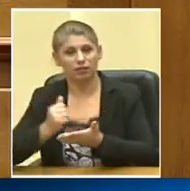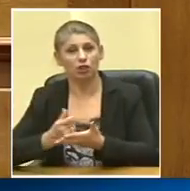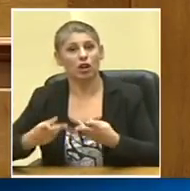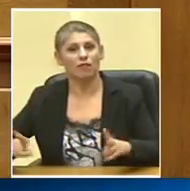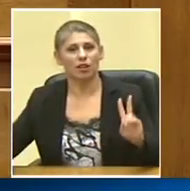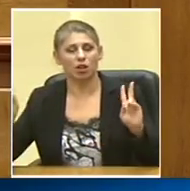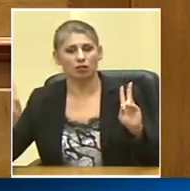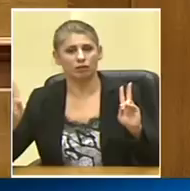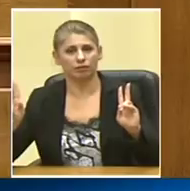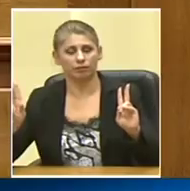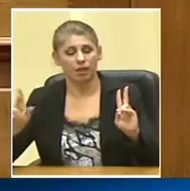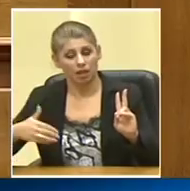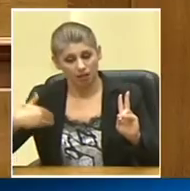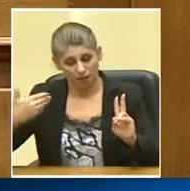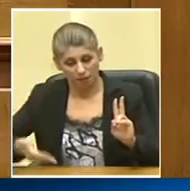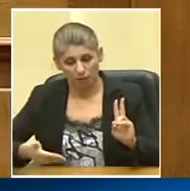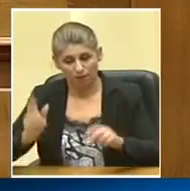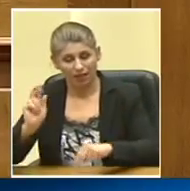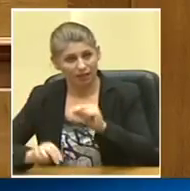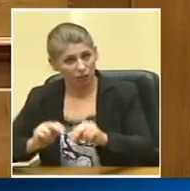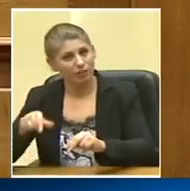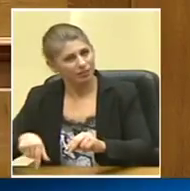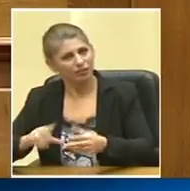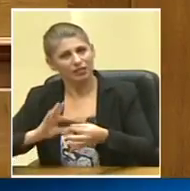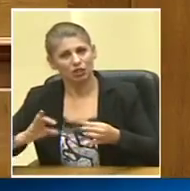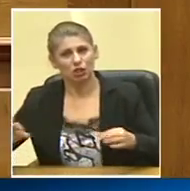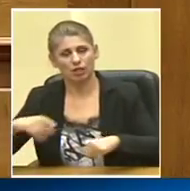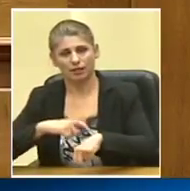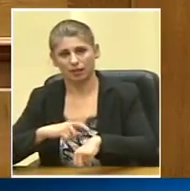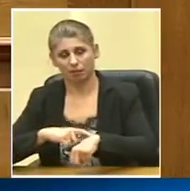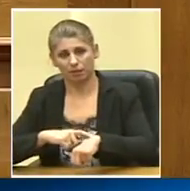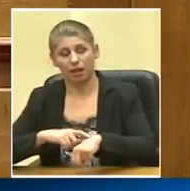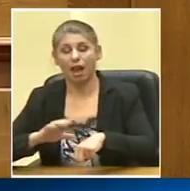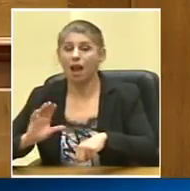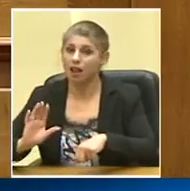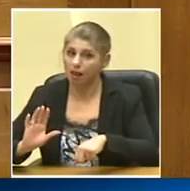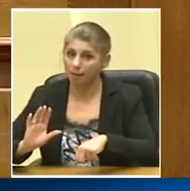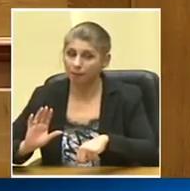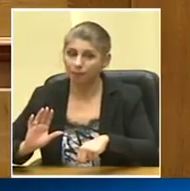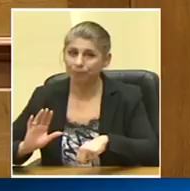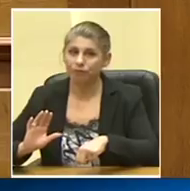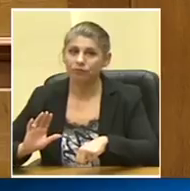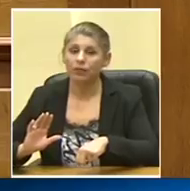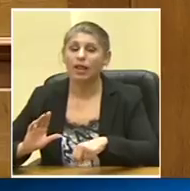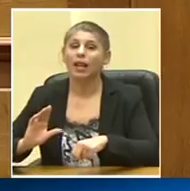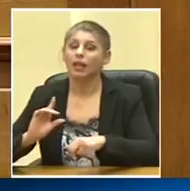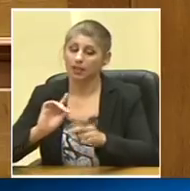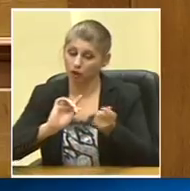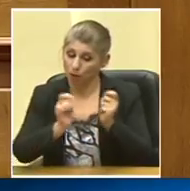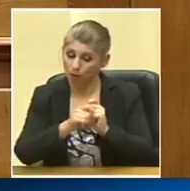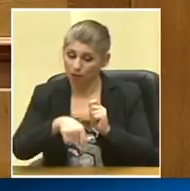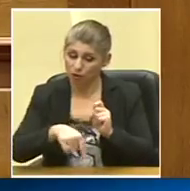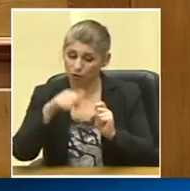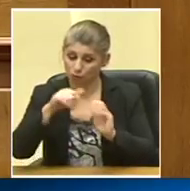ελευθεριών? Οι επόμενες ευρωεκλογές είναι μια τέτοια ιστορική στιγμή, αλλά και η αναθεώρηση αυτή